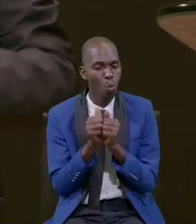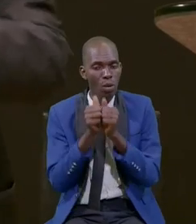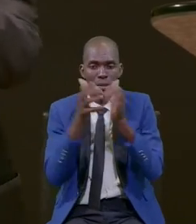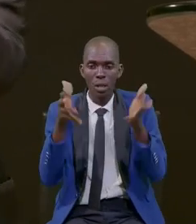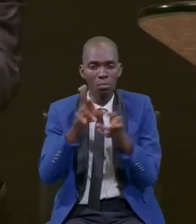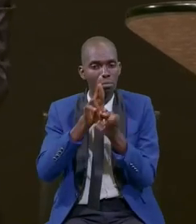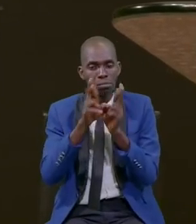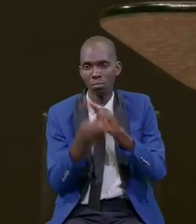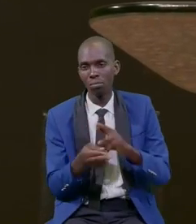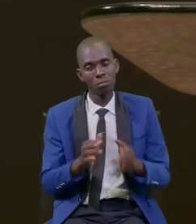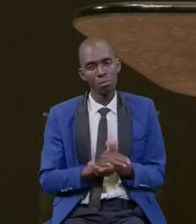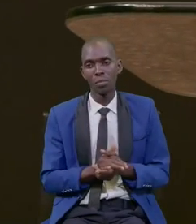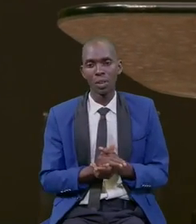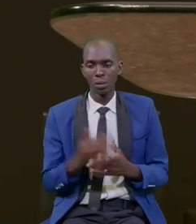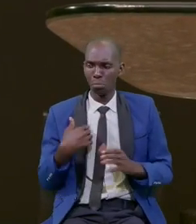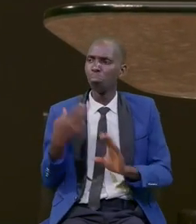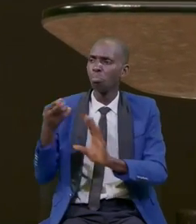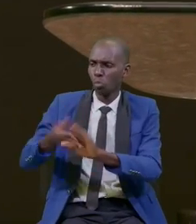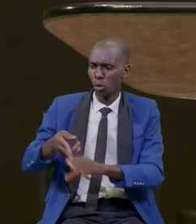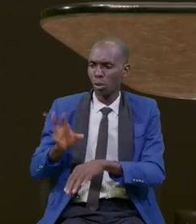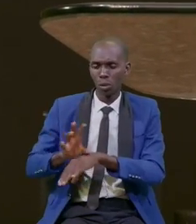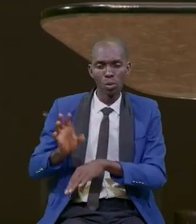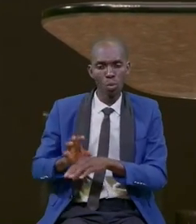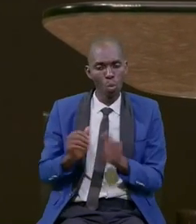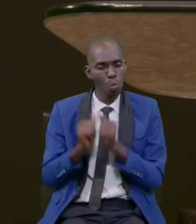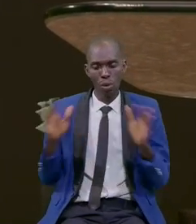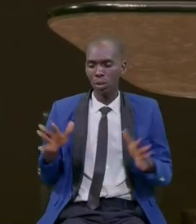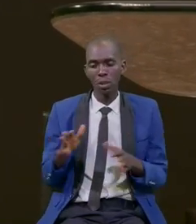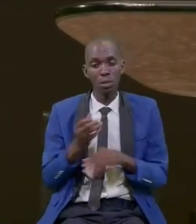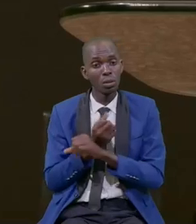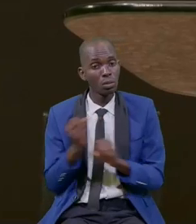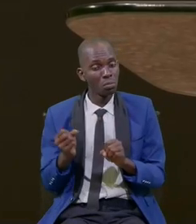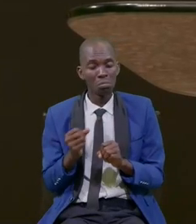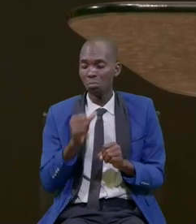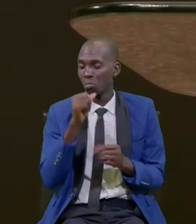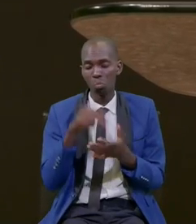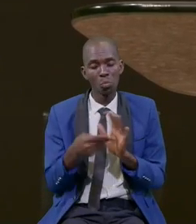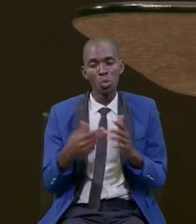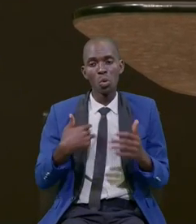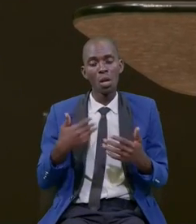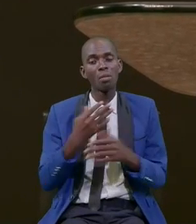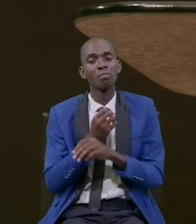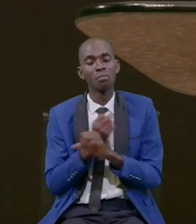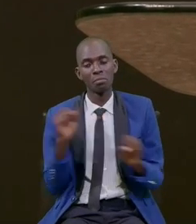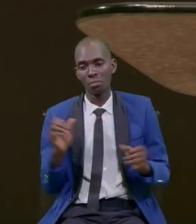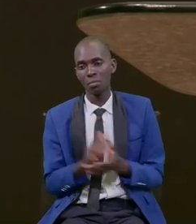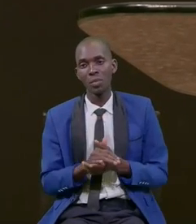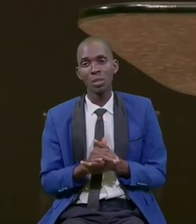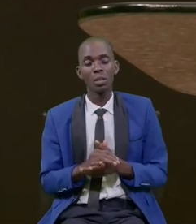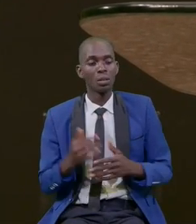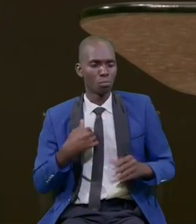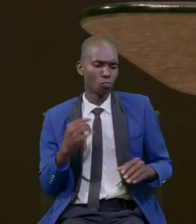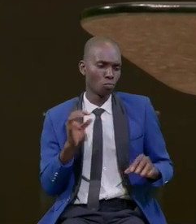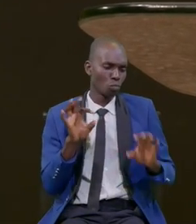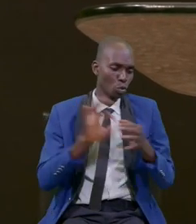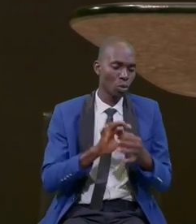repentance. Vous affiliez à une église, il n'y a pas de salut. Être membre de notre église, il n'y a pas de